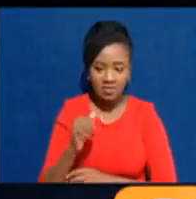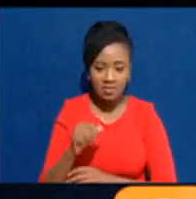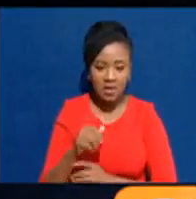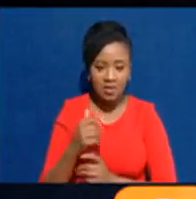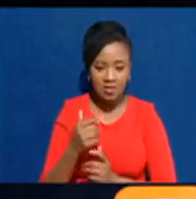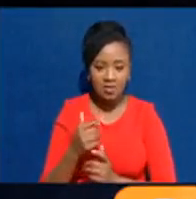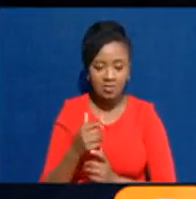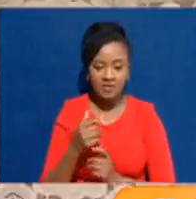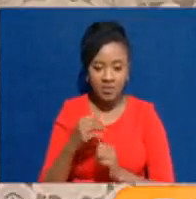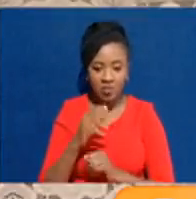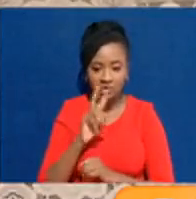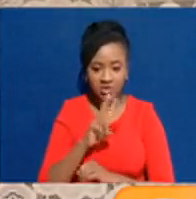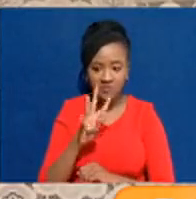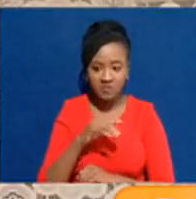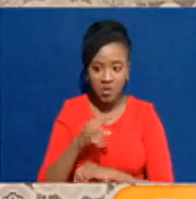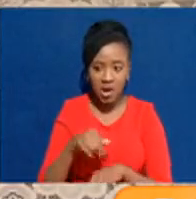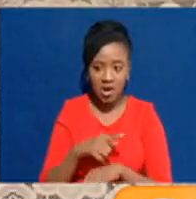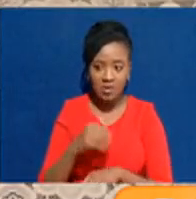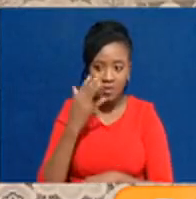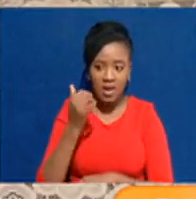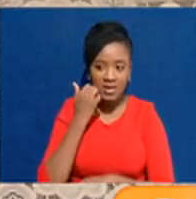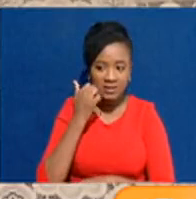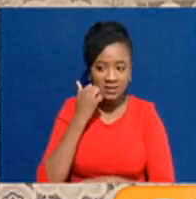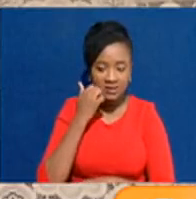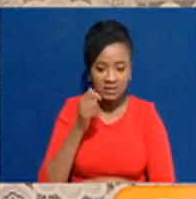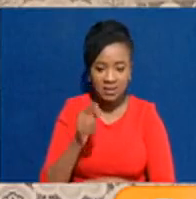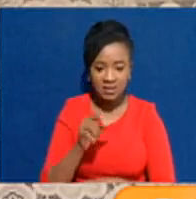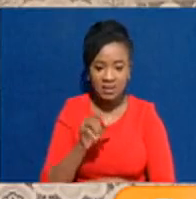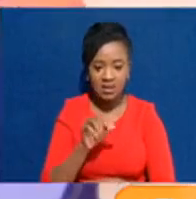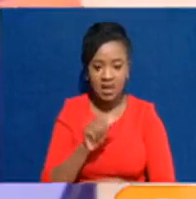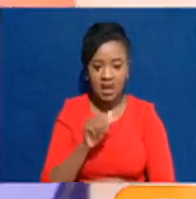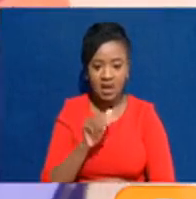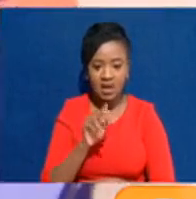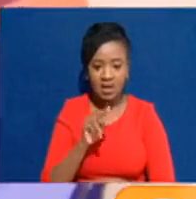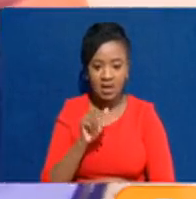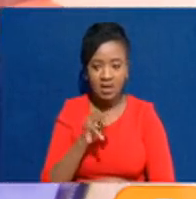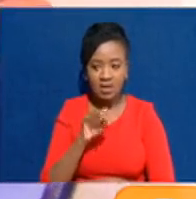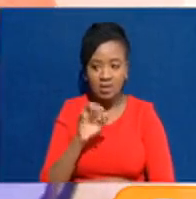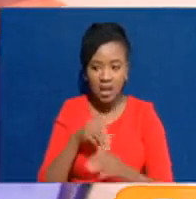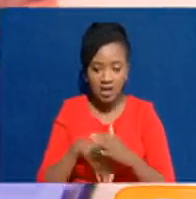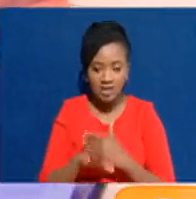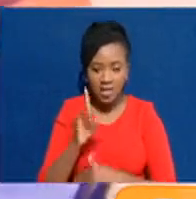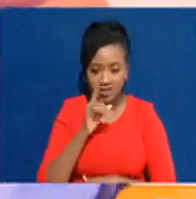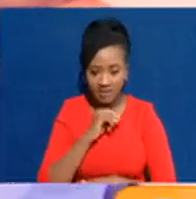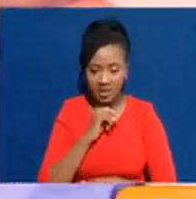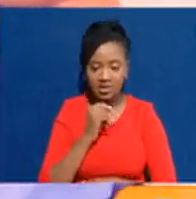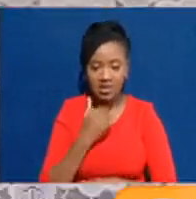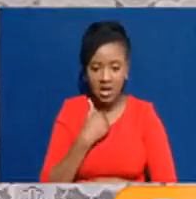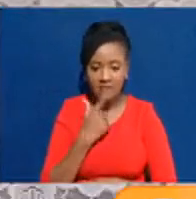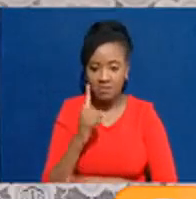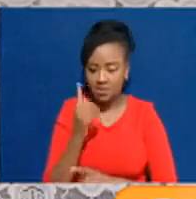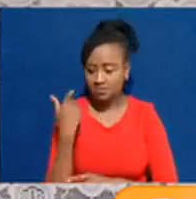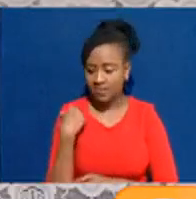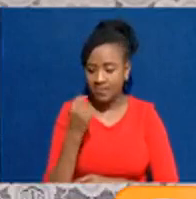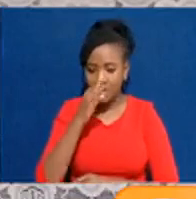saa 24. Ugonjwa wa selimundu ambao alizaliwa nao ulimzidia siku ya Jumapili.